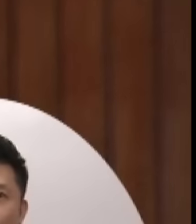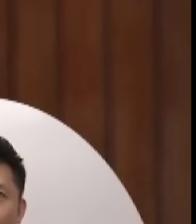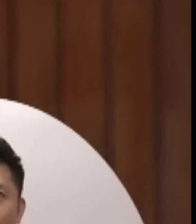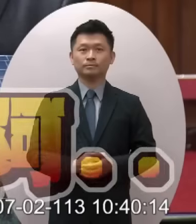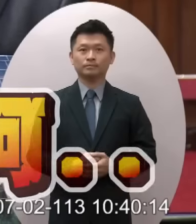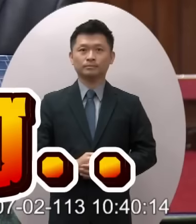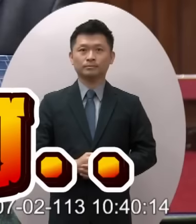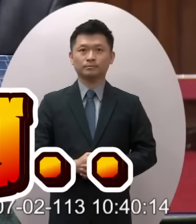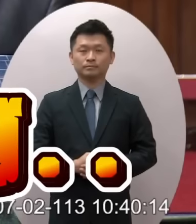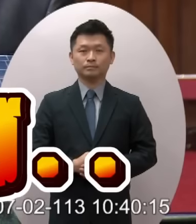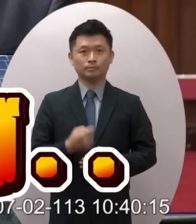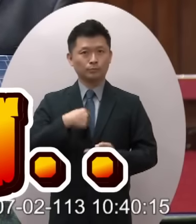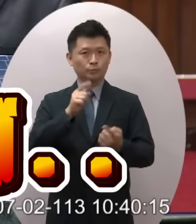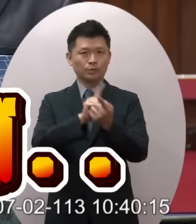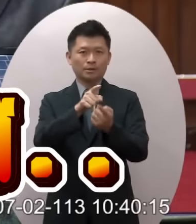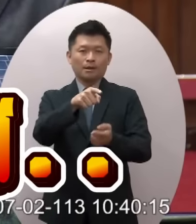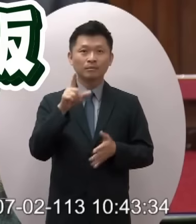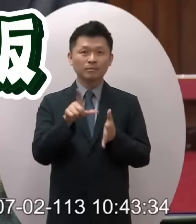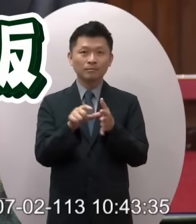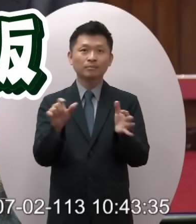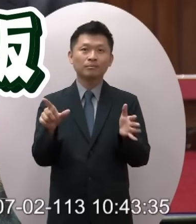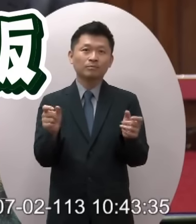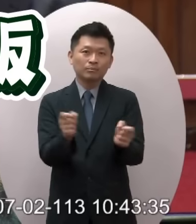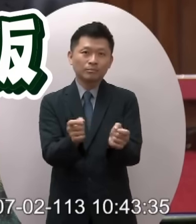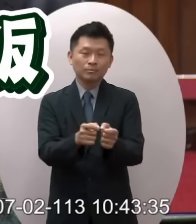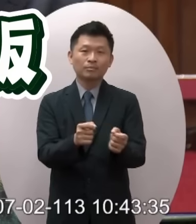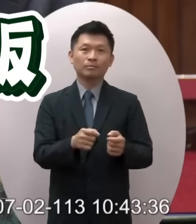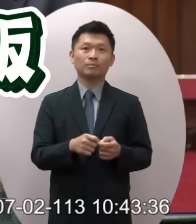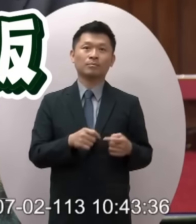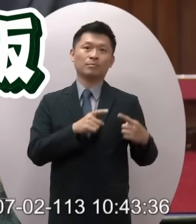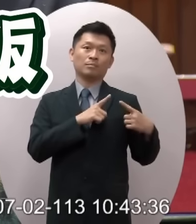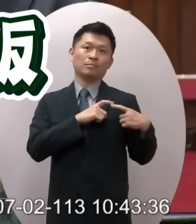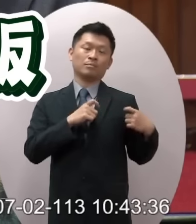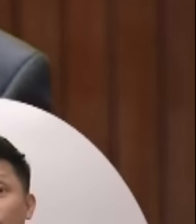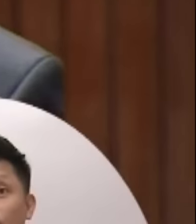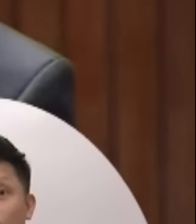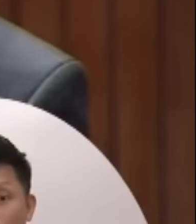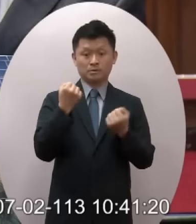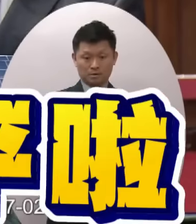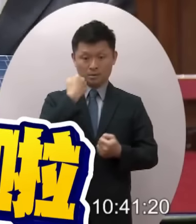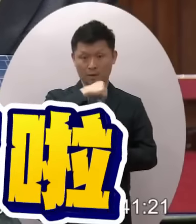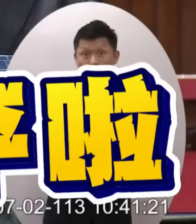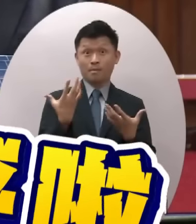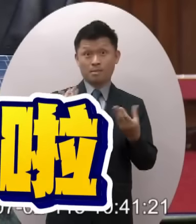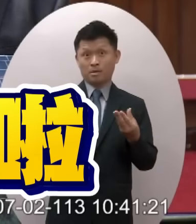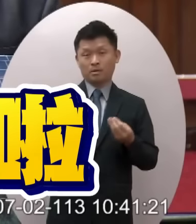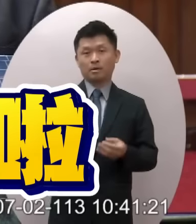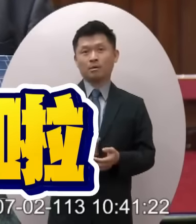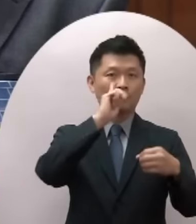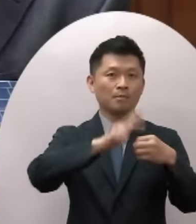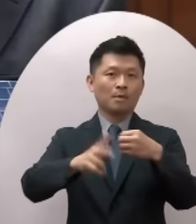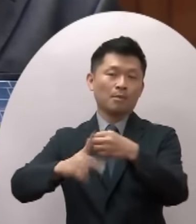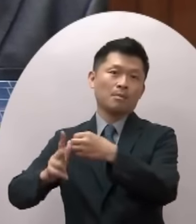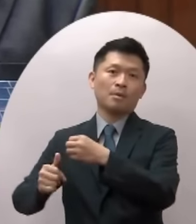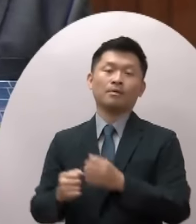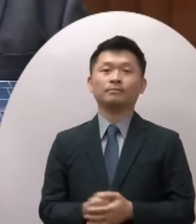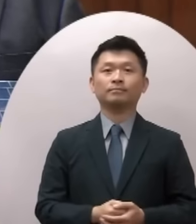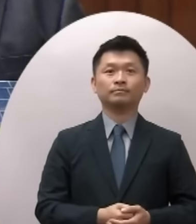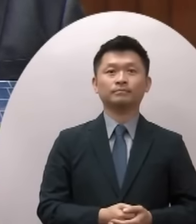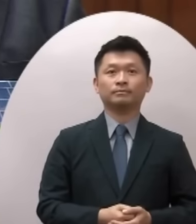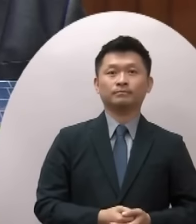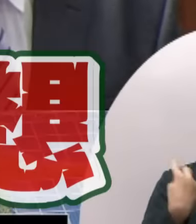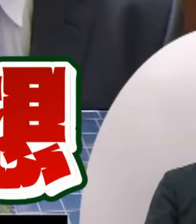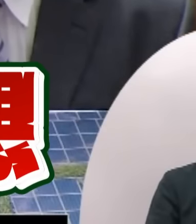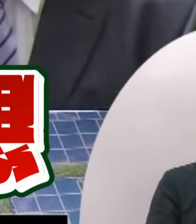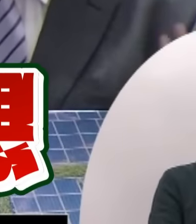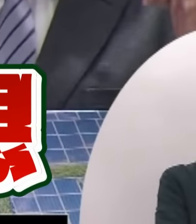啊，我替你做不甘啦！郭建明吃一顿饭，我救他。好，我是替你打抱不平。啊，来有样看